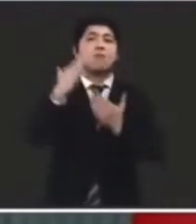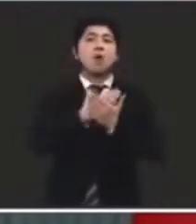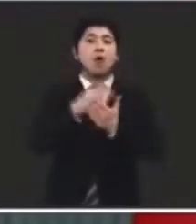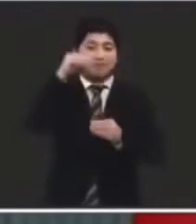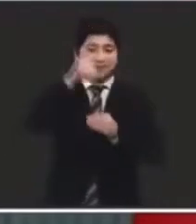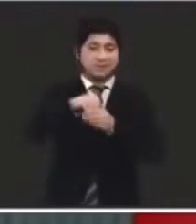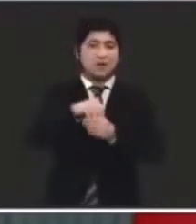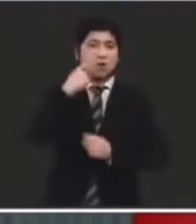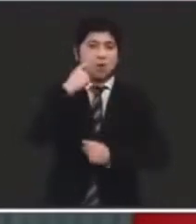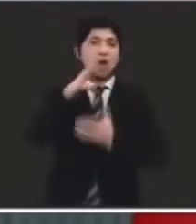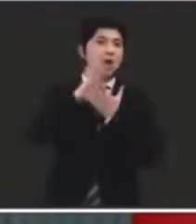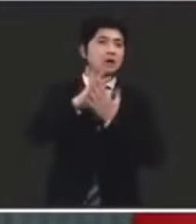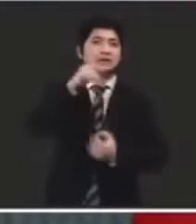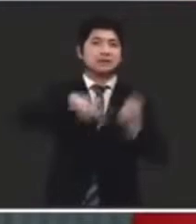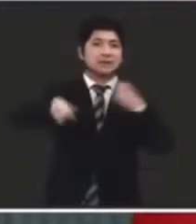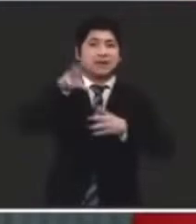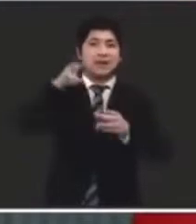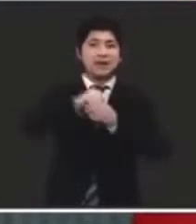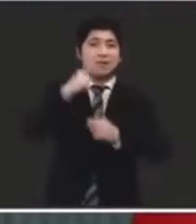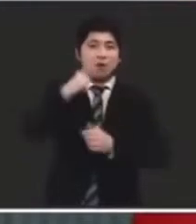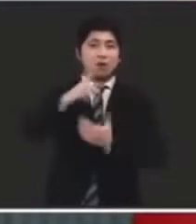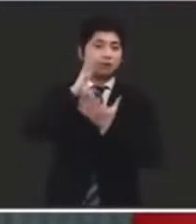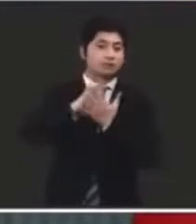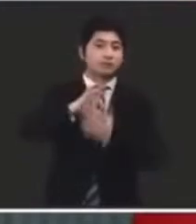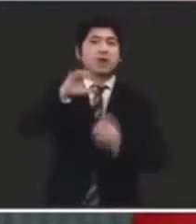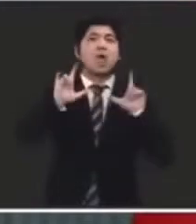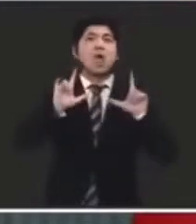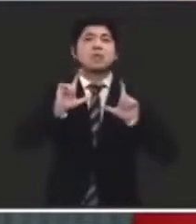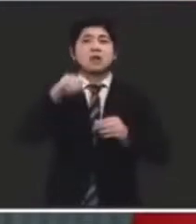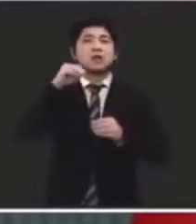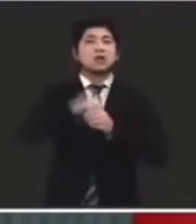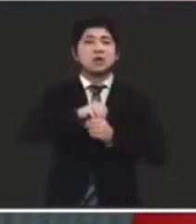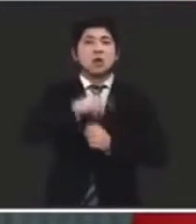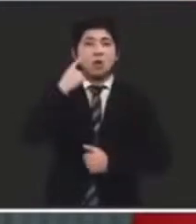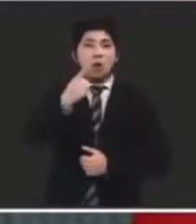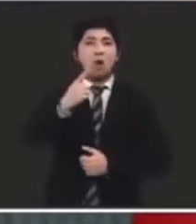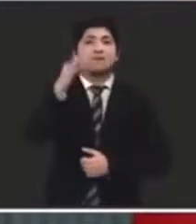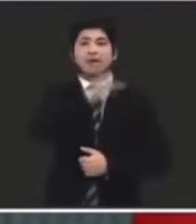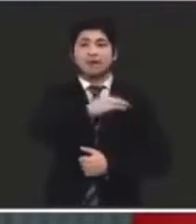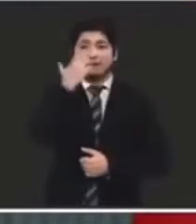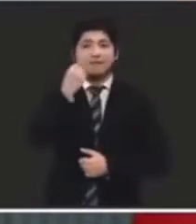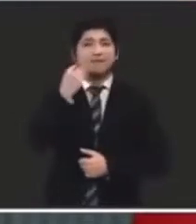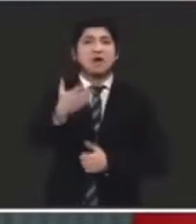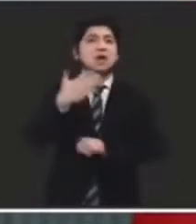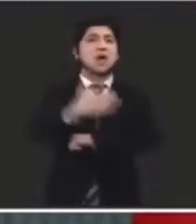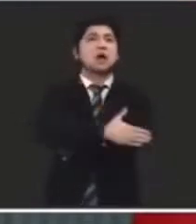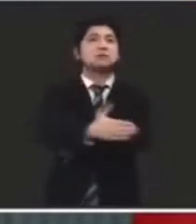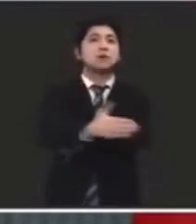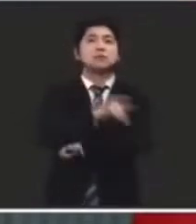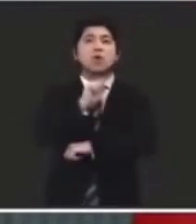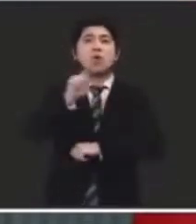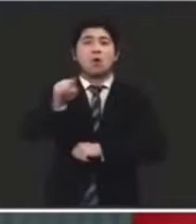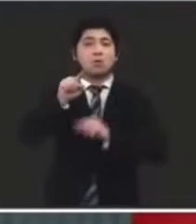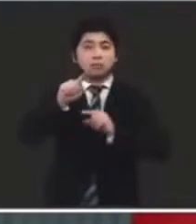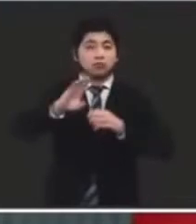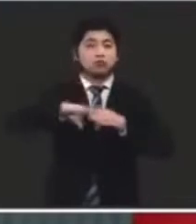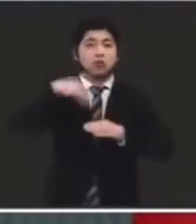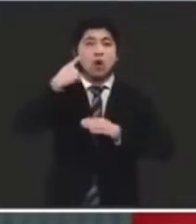kapsamındaki insanlarımızın bireysel ihtiyaçları için faydalandıkları yardımları artık